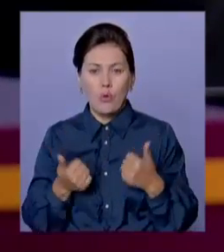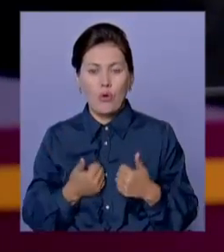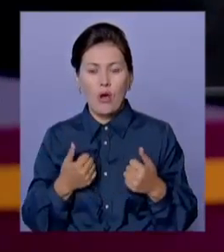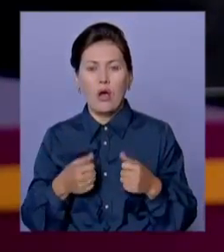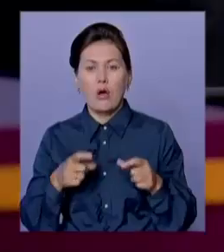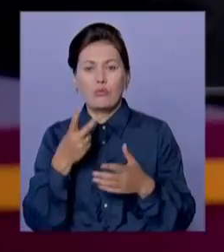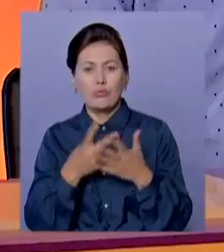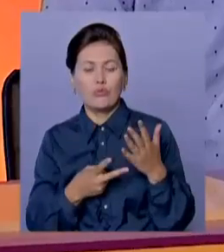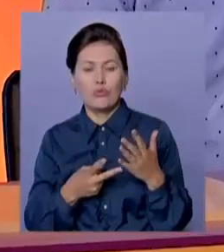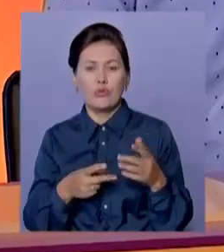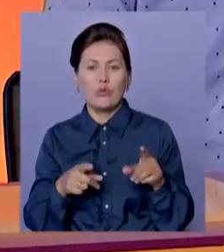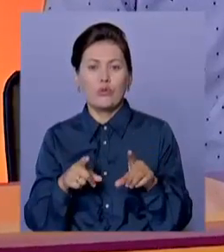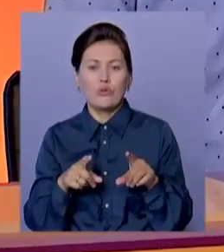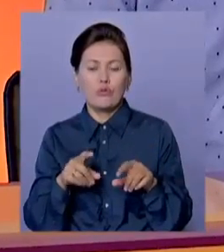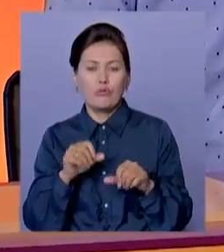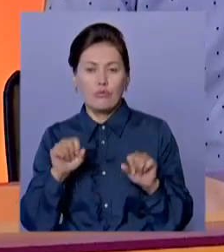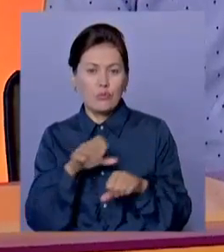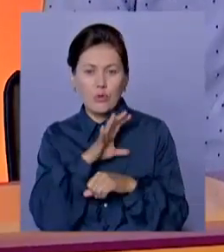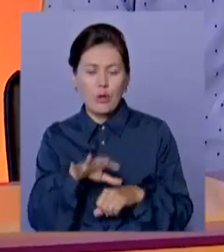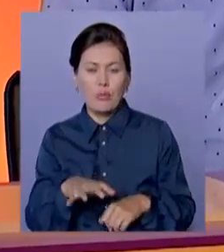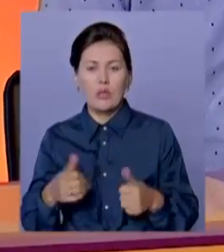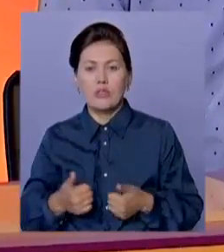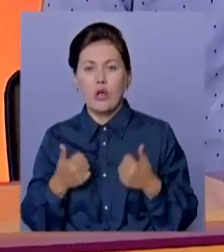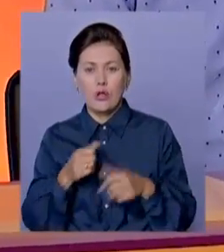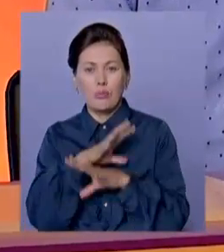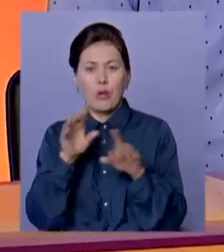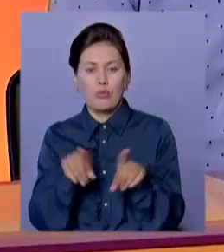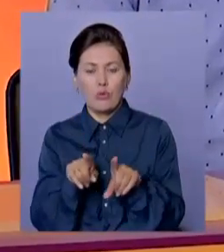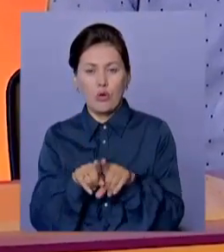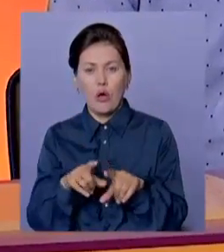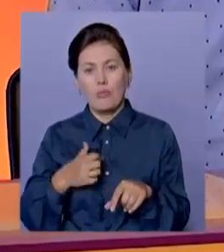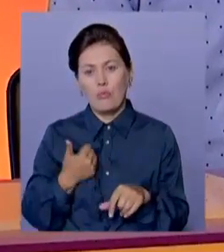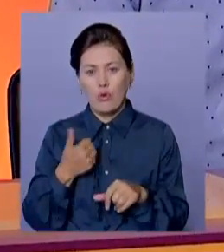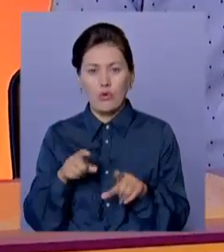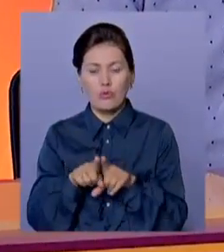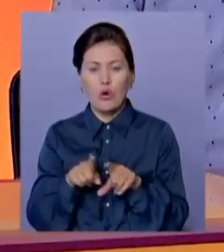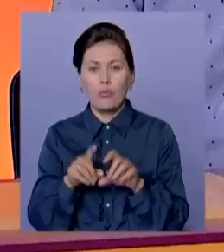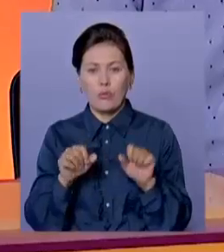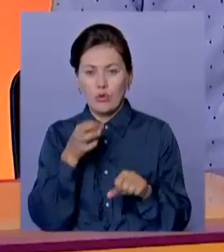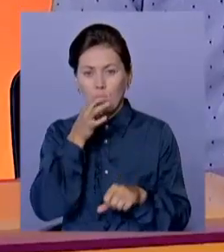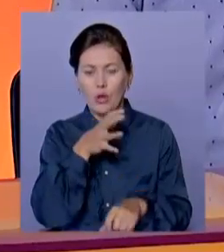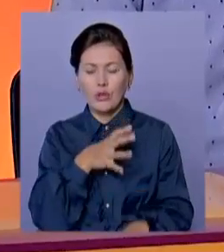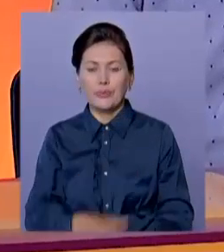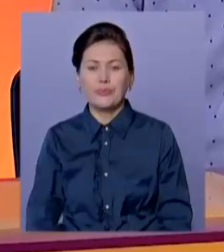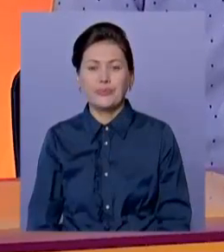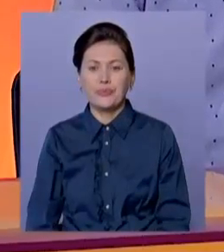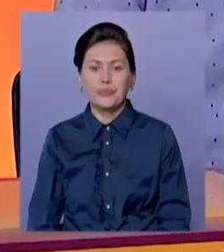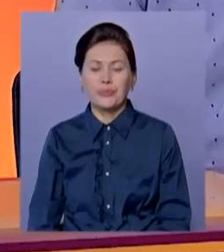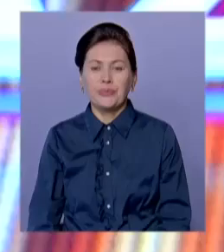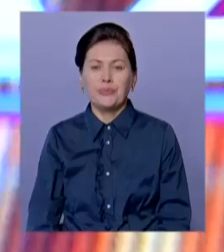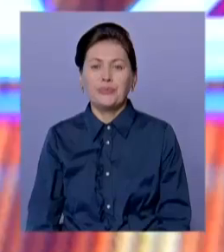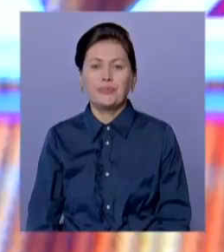возможности, возможности болмады. Намысты бәрбір тұрстыңыздар намысқа? Намысты қолдан бермедік деп айтсақ болады.